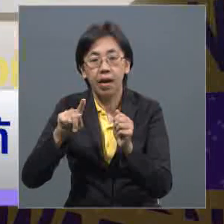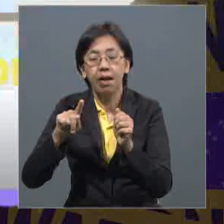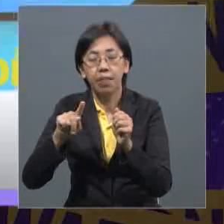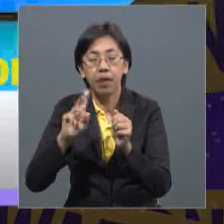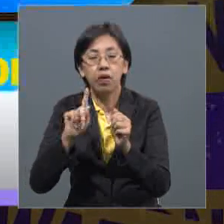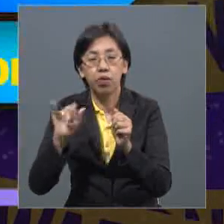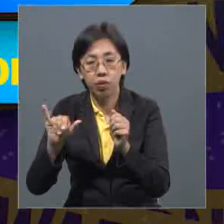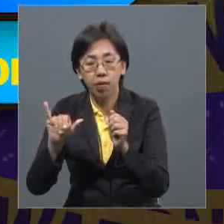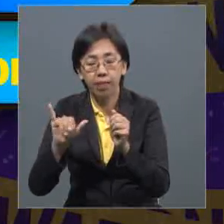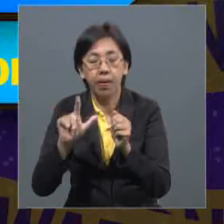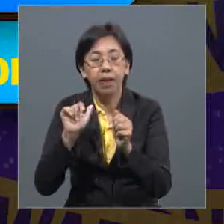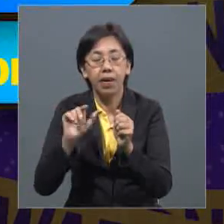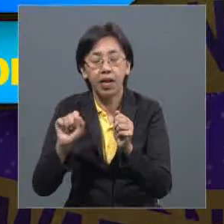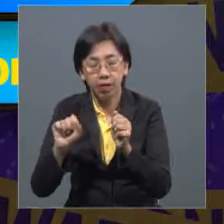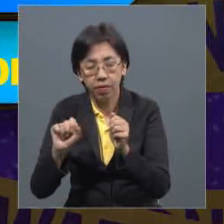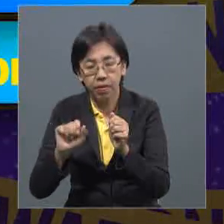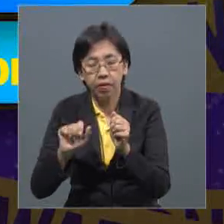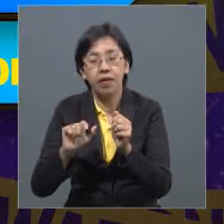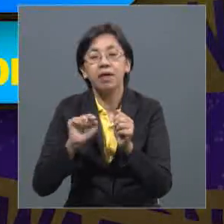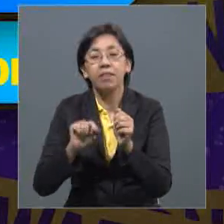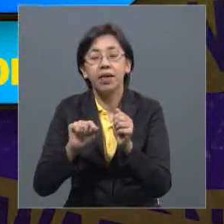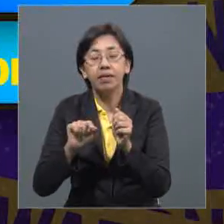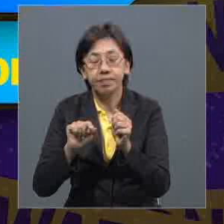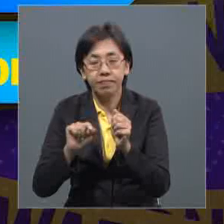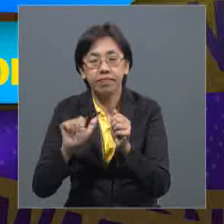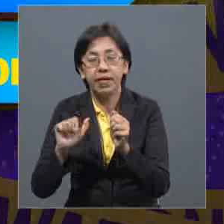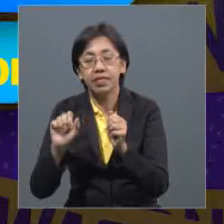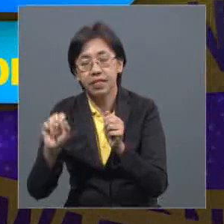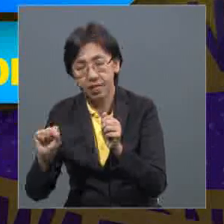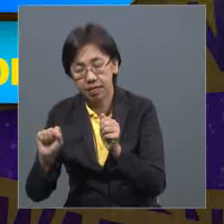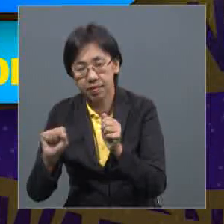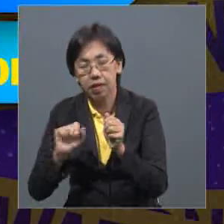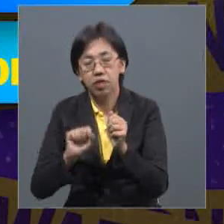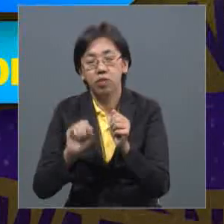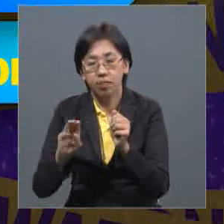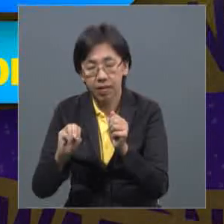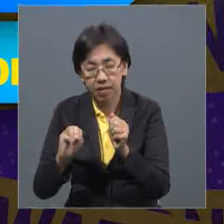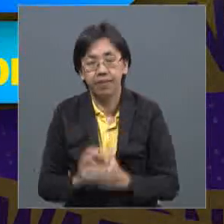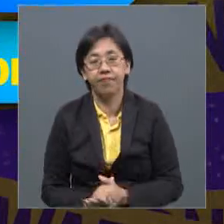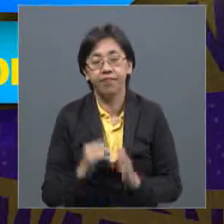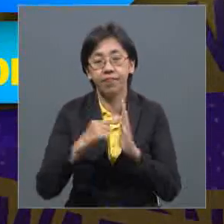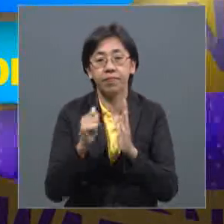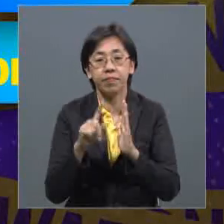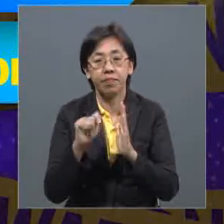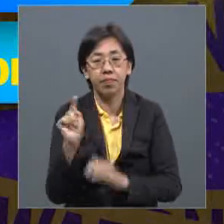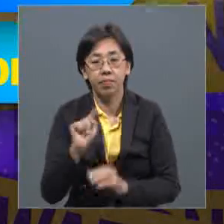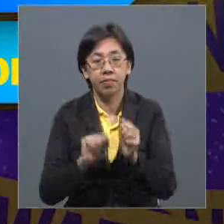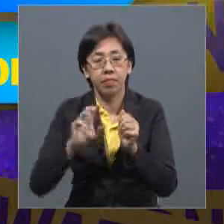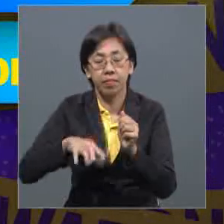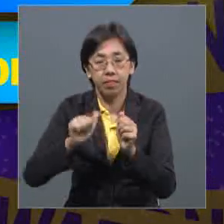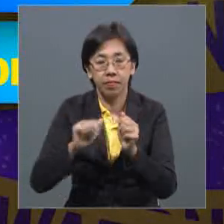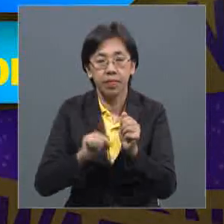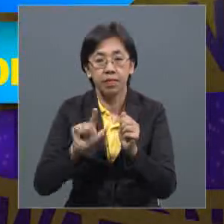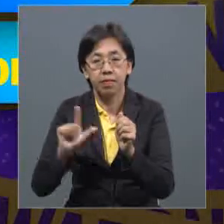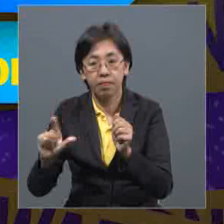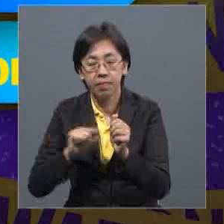แม่ลาน้อยแม่สะเรียงและอำเภอศพเมยนะครับถัดมาที่จังหวัดอุตรดิต์นะครับที่อุตรดิต์มีที่อำเภอเมืองลับ